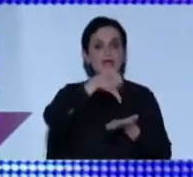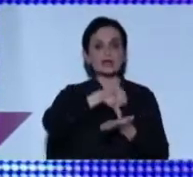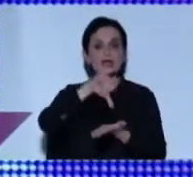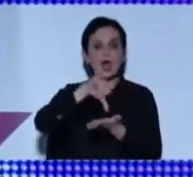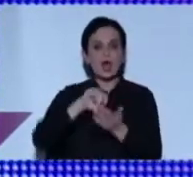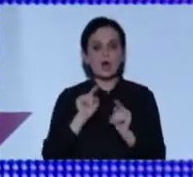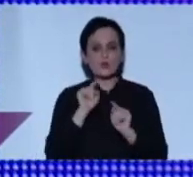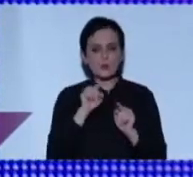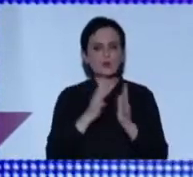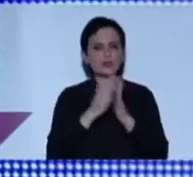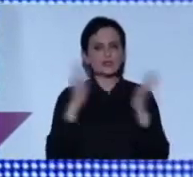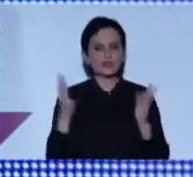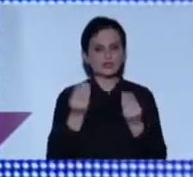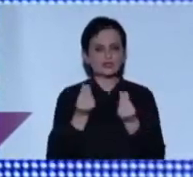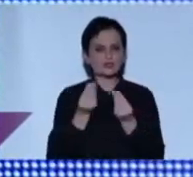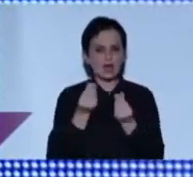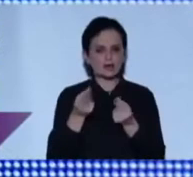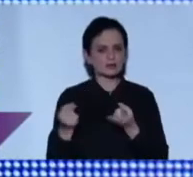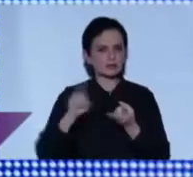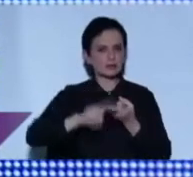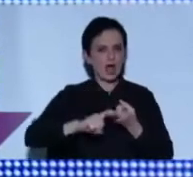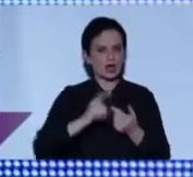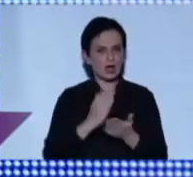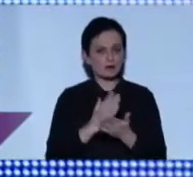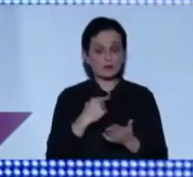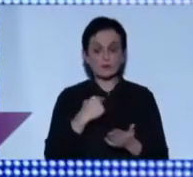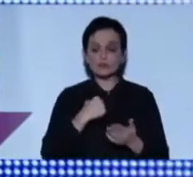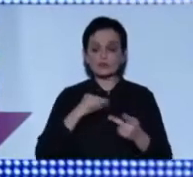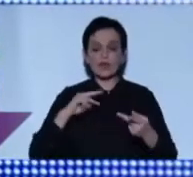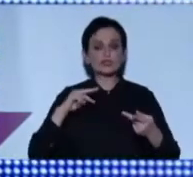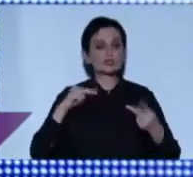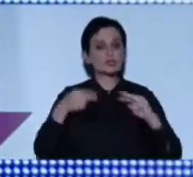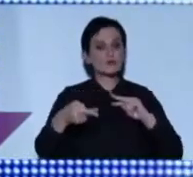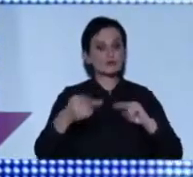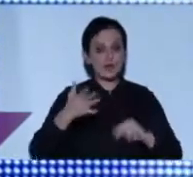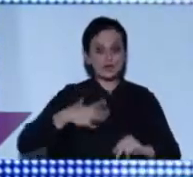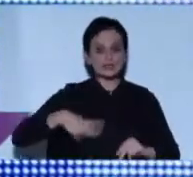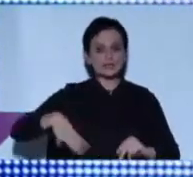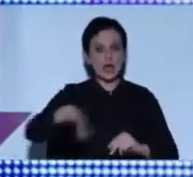დიდ ძალ თანხებთან არის დაკავშირებული. ჩვენ ვართ შეცვალე საქართველო.